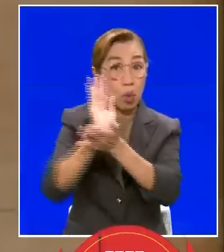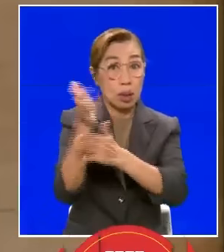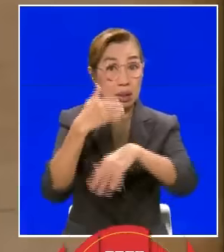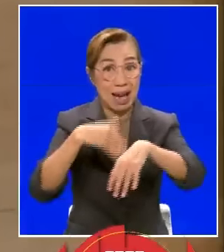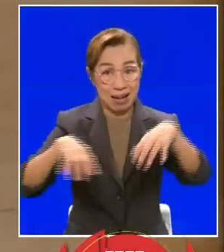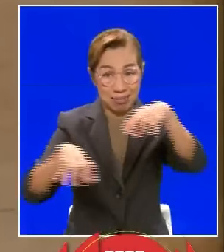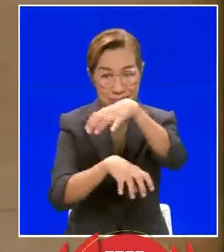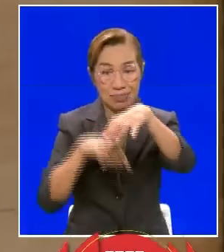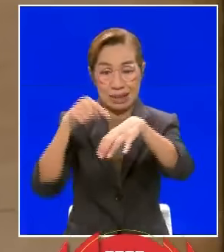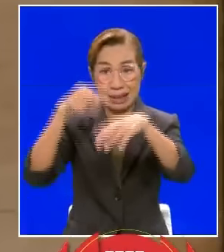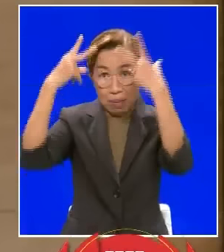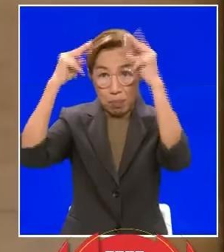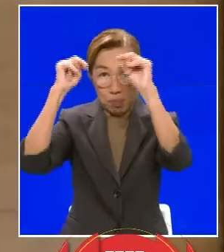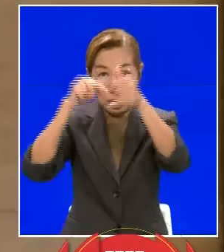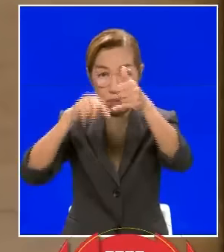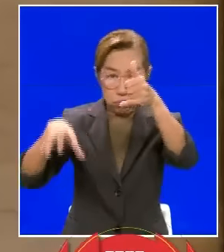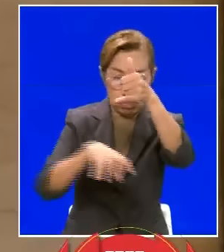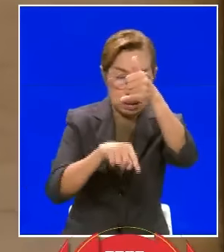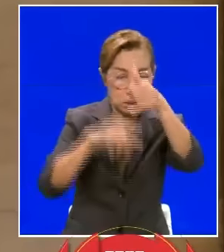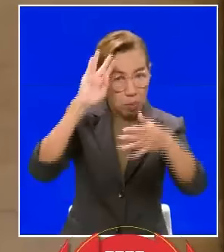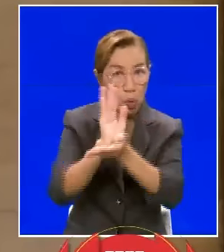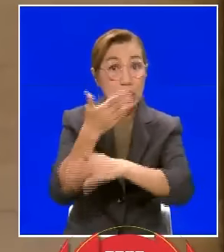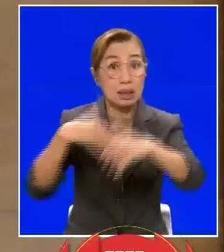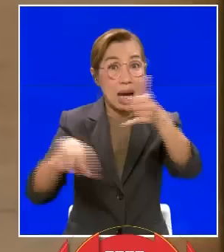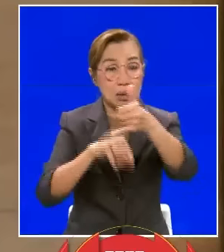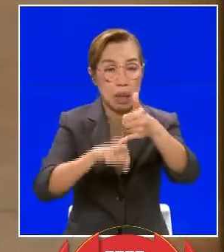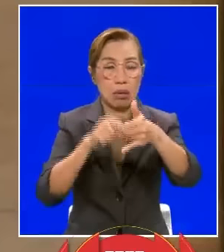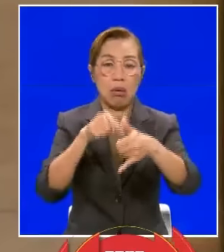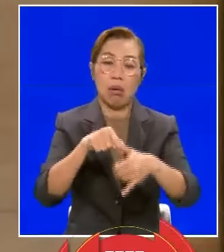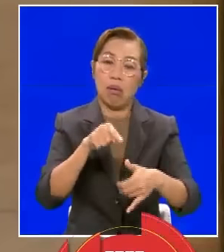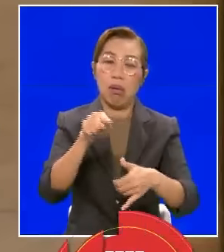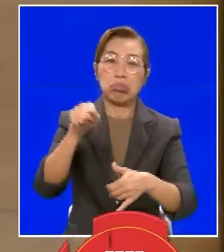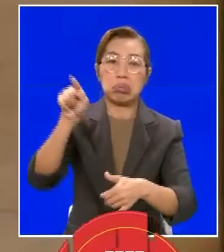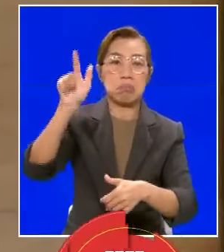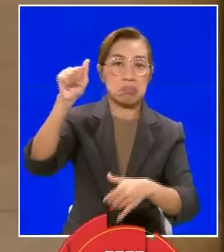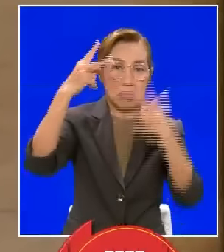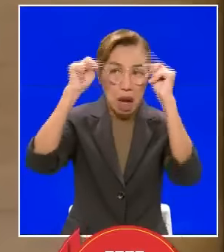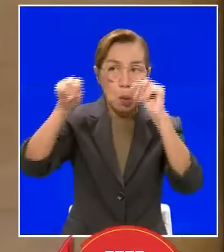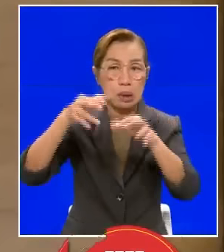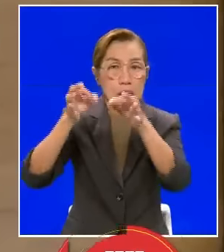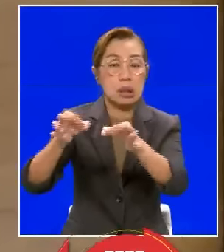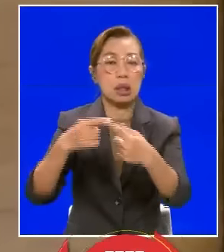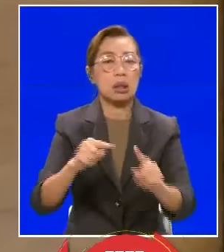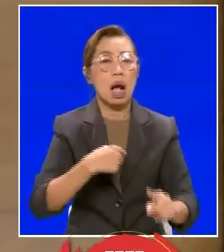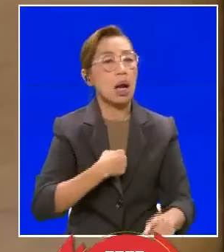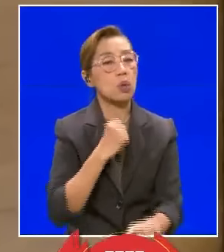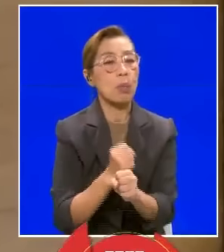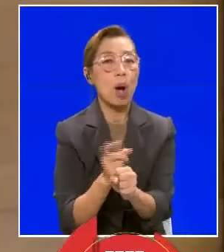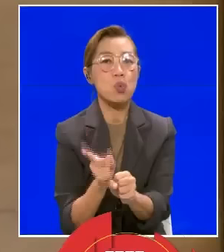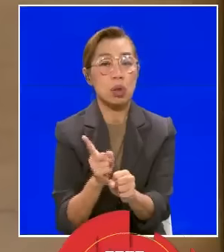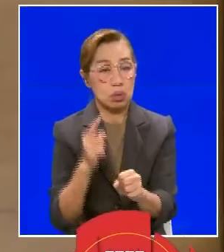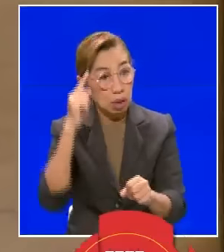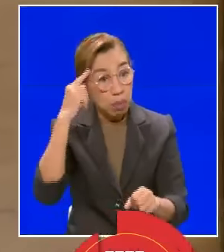ตำรวจแห่งชาติในส่วนของบิ๊กโจ๊กก็บอกทำหน้าที่ตามปกตินะครับอะไรที่ทำประชาชนให้ทำเนี่ยหรือว่าทำให้ประชาช